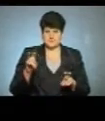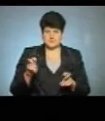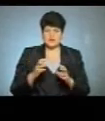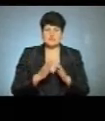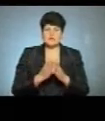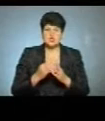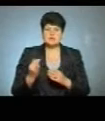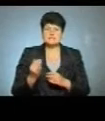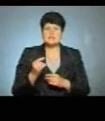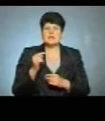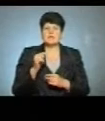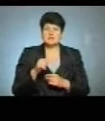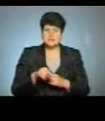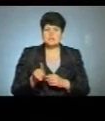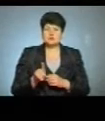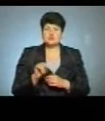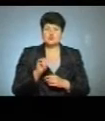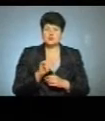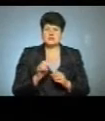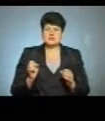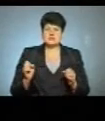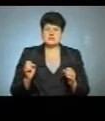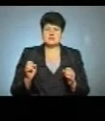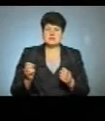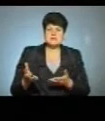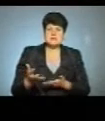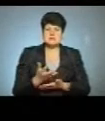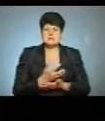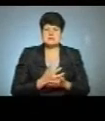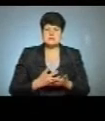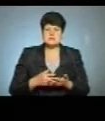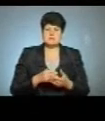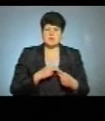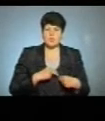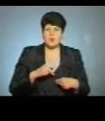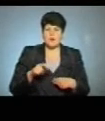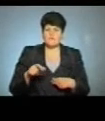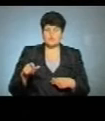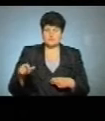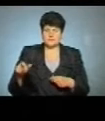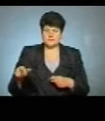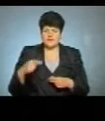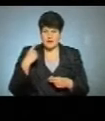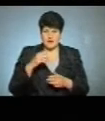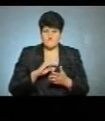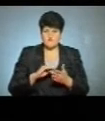цікава тим, що в ній зібрано колективом авторів за допомоги, за сприяння